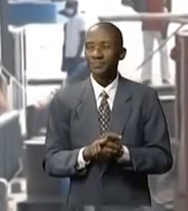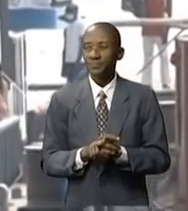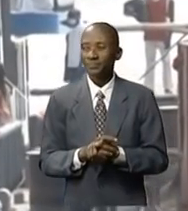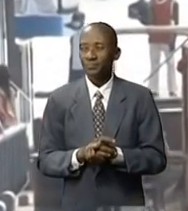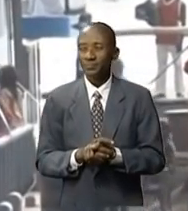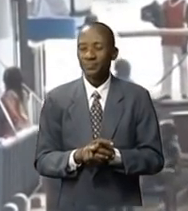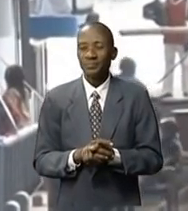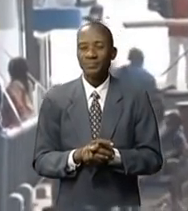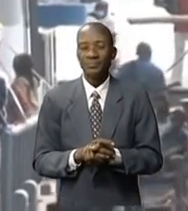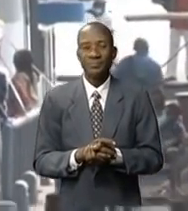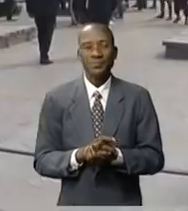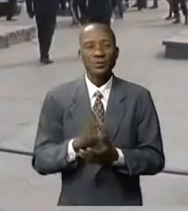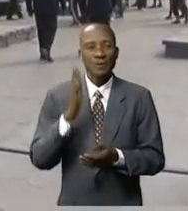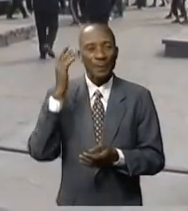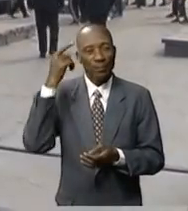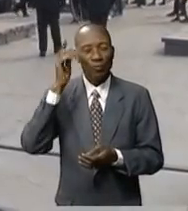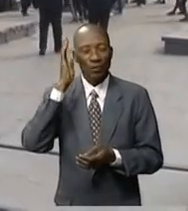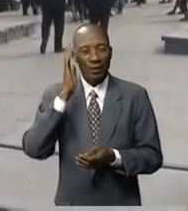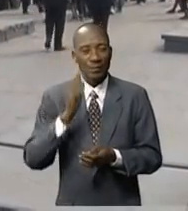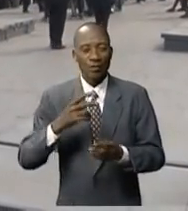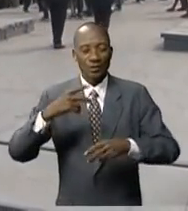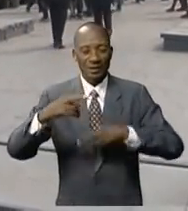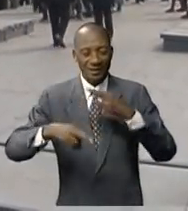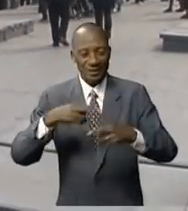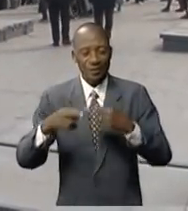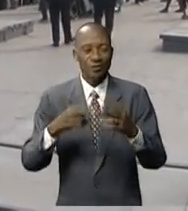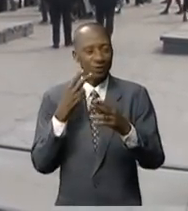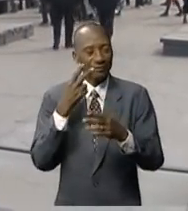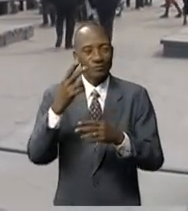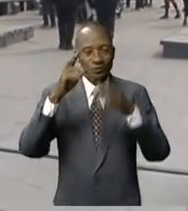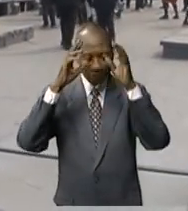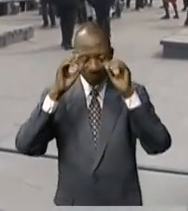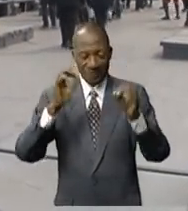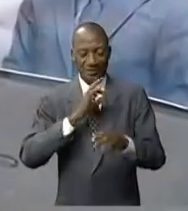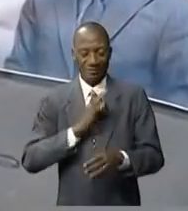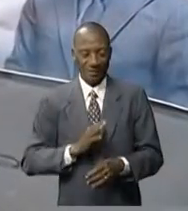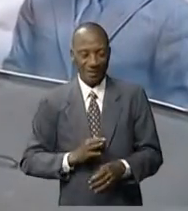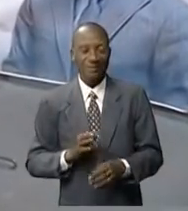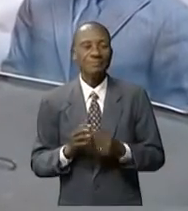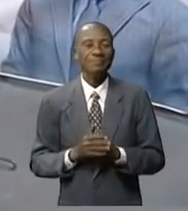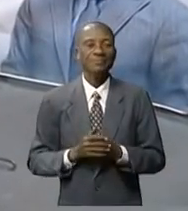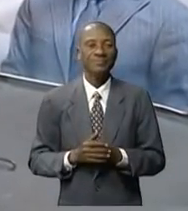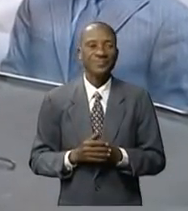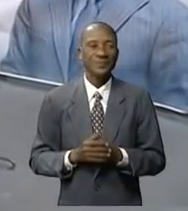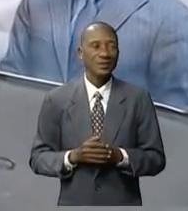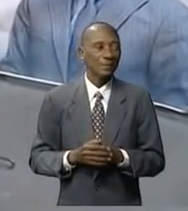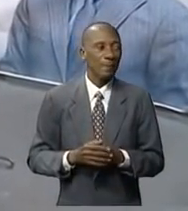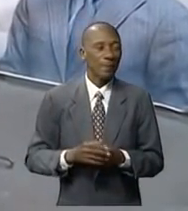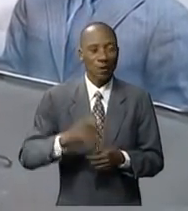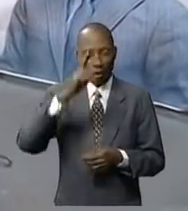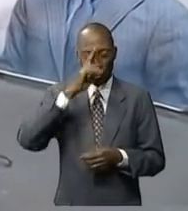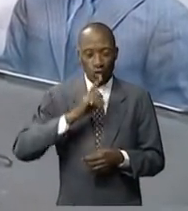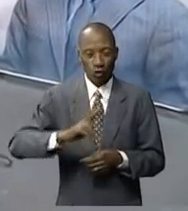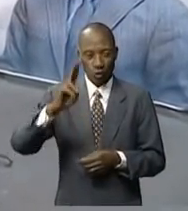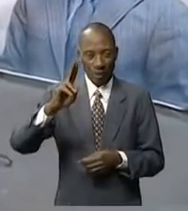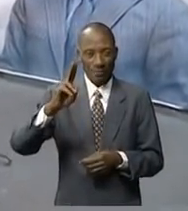Dans le cadre de la réalisation de la vision du chef de l'État, Félix-Antoine Tshisekedi Tshilombo, l'honorable Otshudi Olamba,